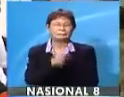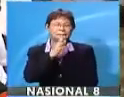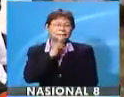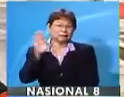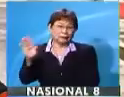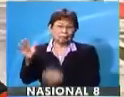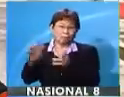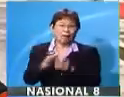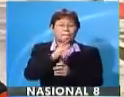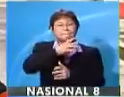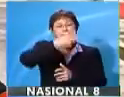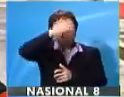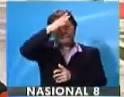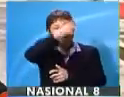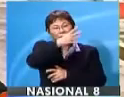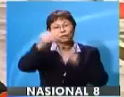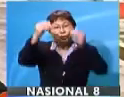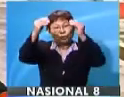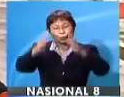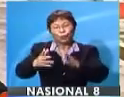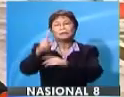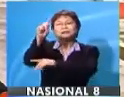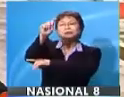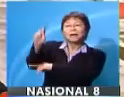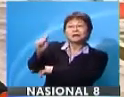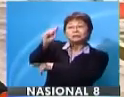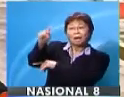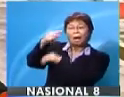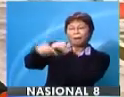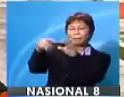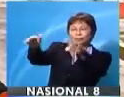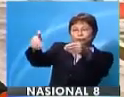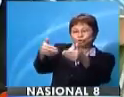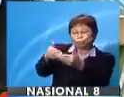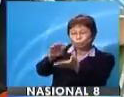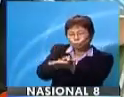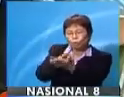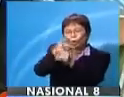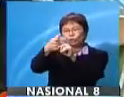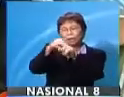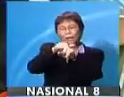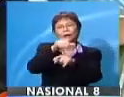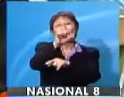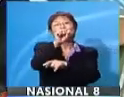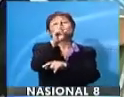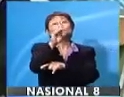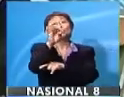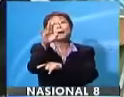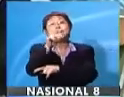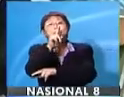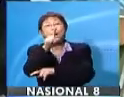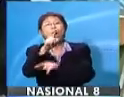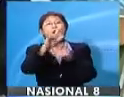Beliau juga mahu ibu bapa dan guru merujuk kenyataan mengenai penutupan sekolah daripada sumber sahih seperti laman web